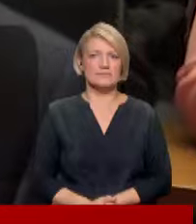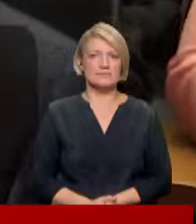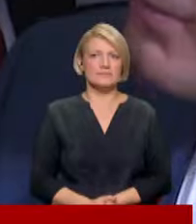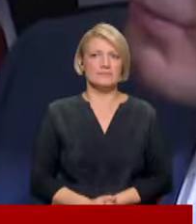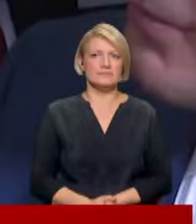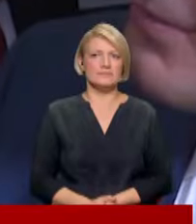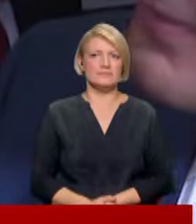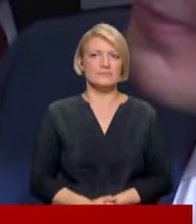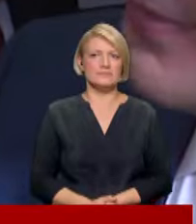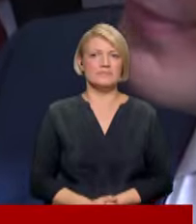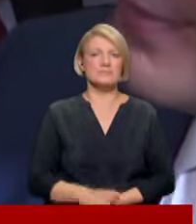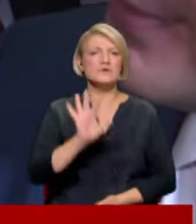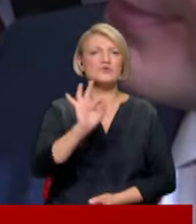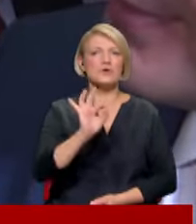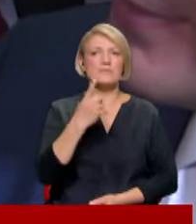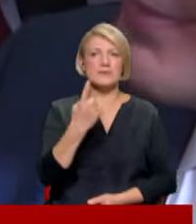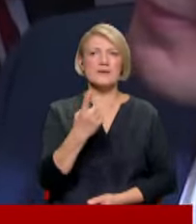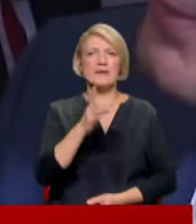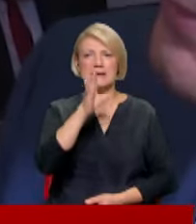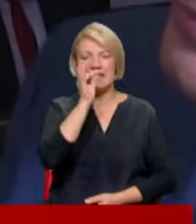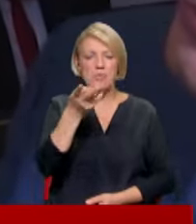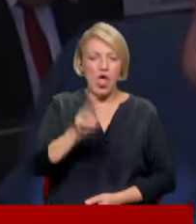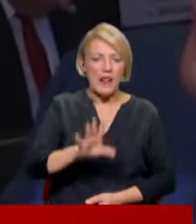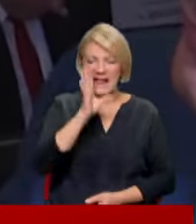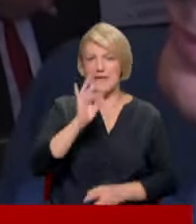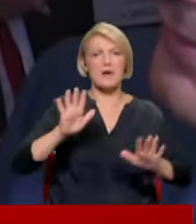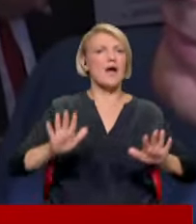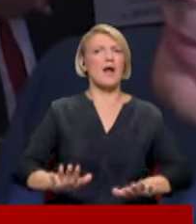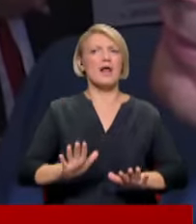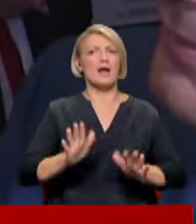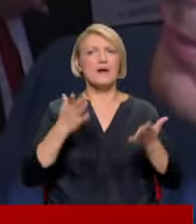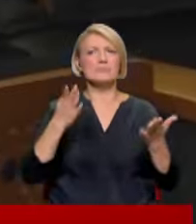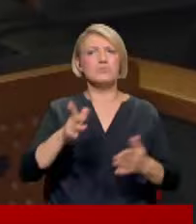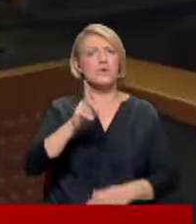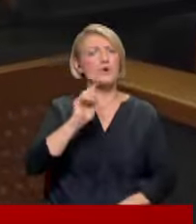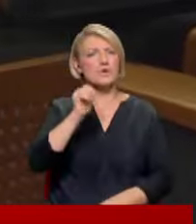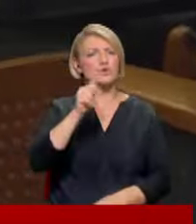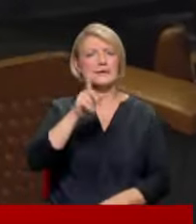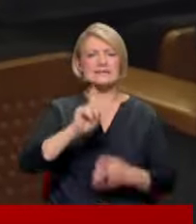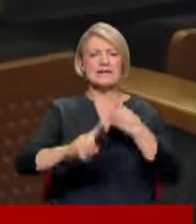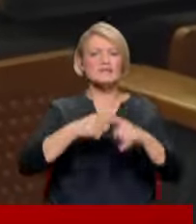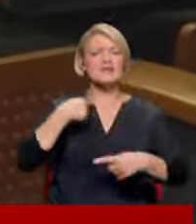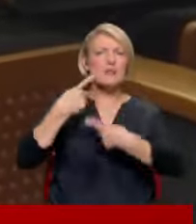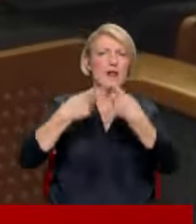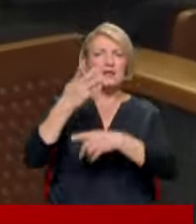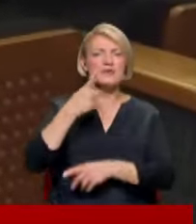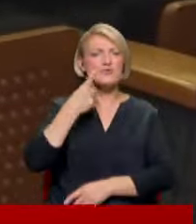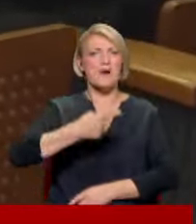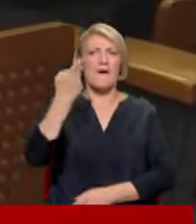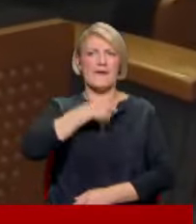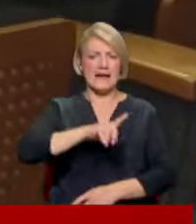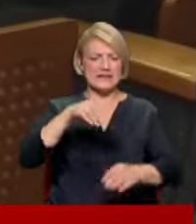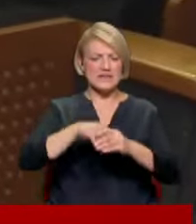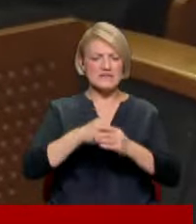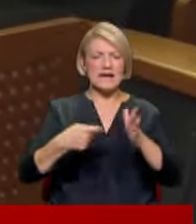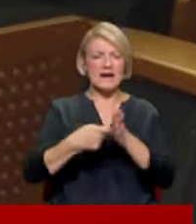uğurlu olsun. Şöyle bir söz var aralığında. Kim öyle, kim para. Hele bu gün gelsin. Siyaset kulislerinde Cumhurbaşkanlığı adaylığı